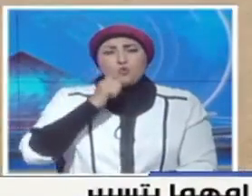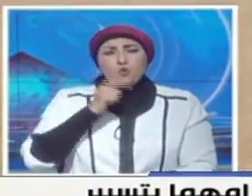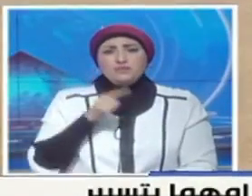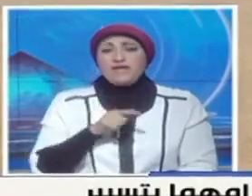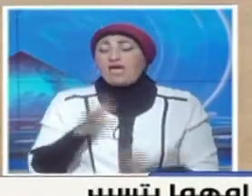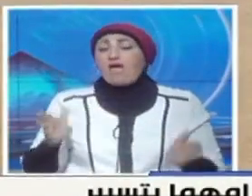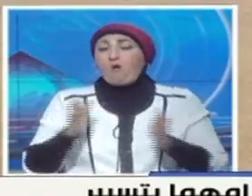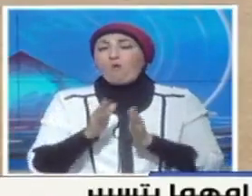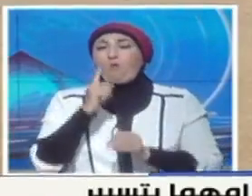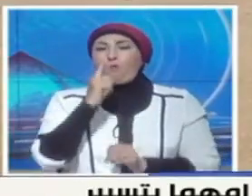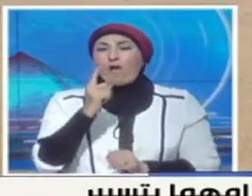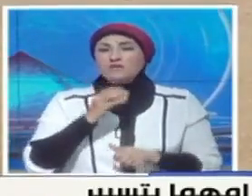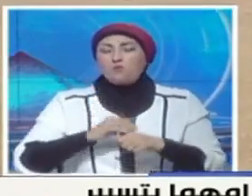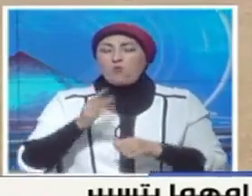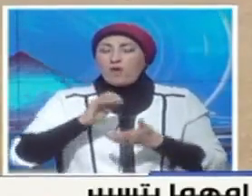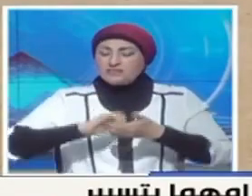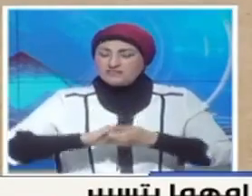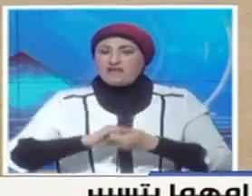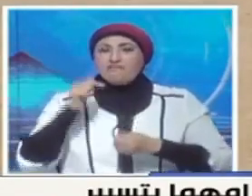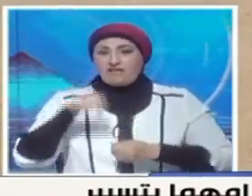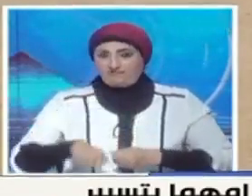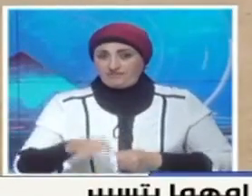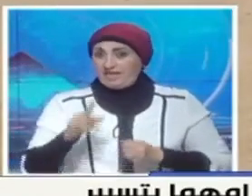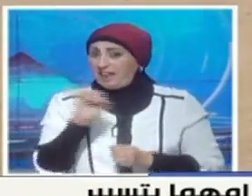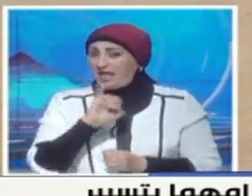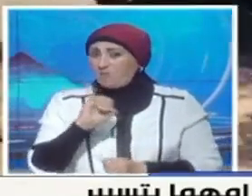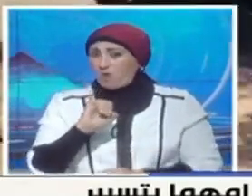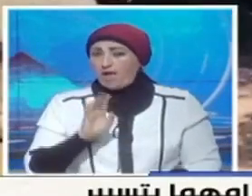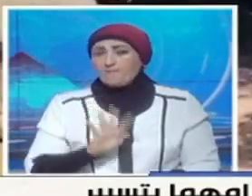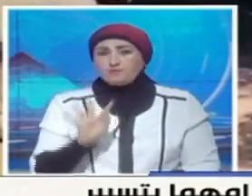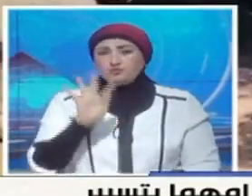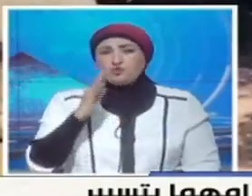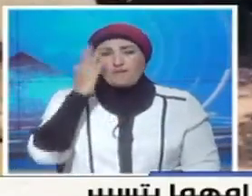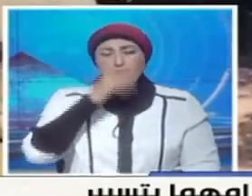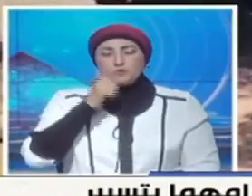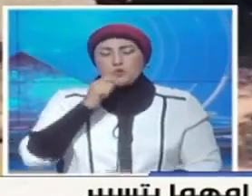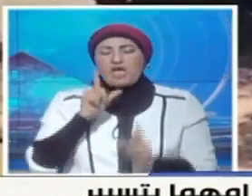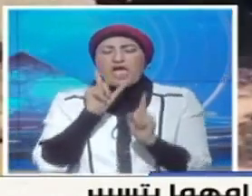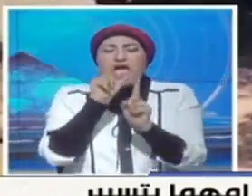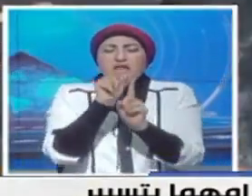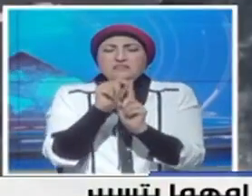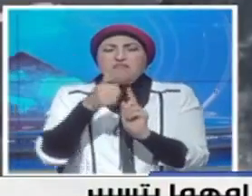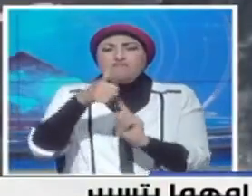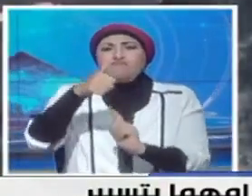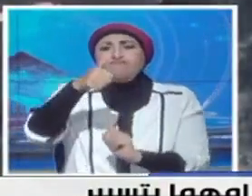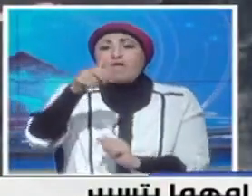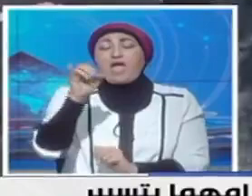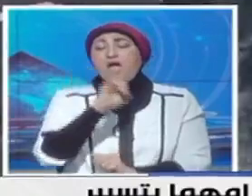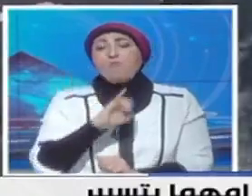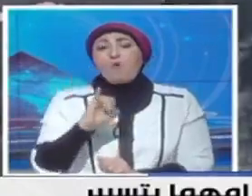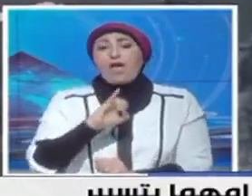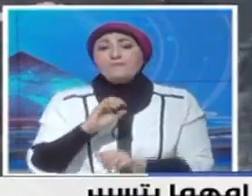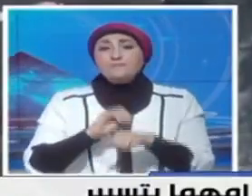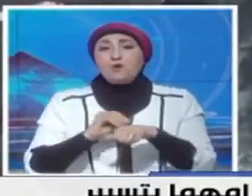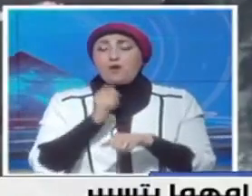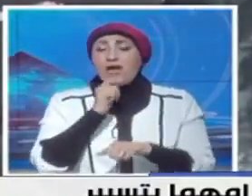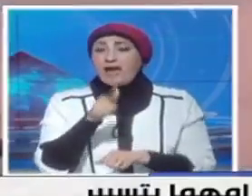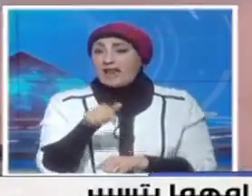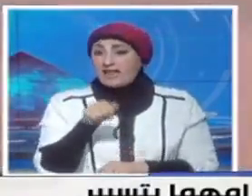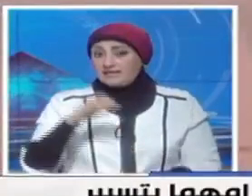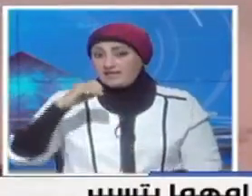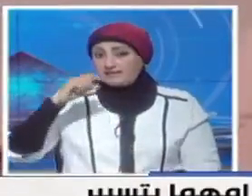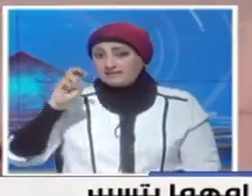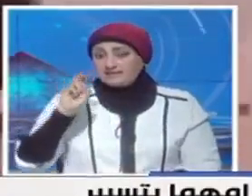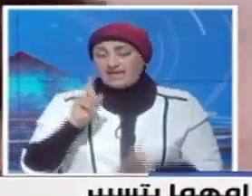أراضيه. كما اتفق الجانبان على أن مصالح وسلامة الشعب السوداني أولوية رئيسية. وشدد إعلان